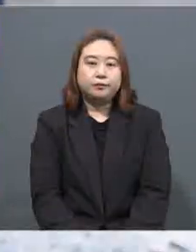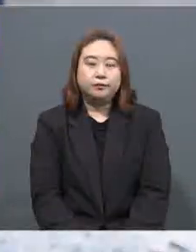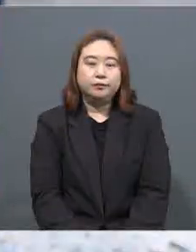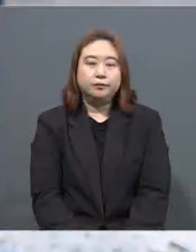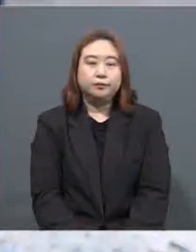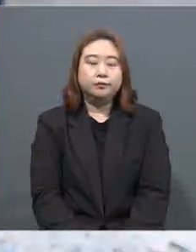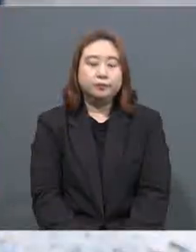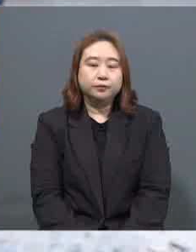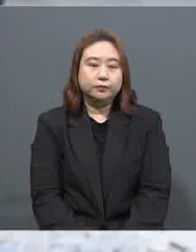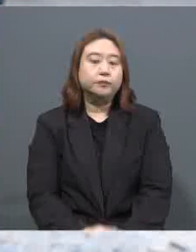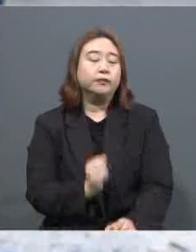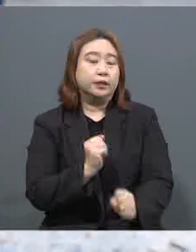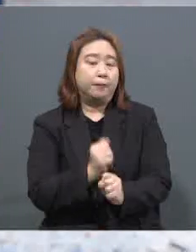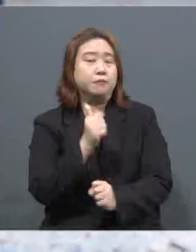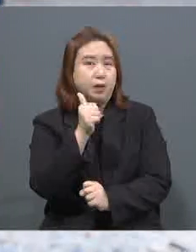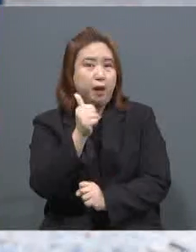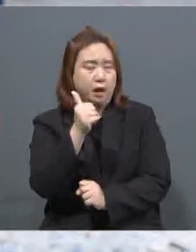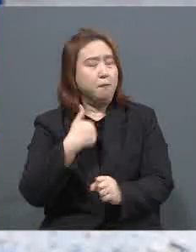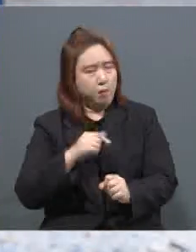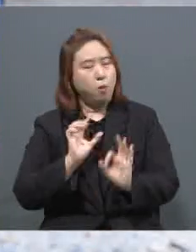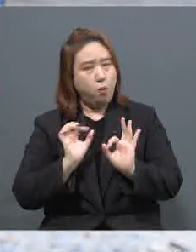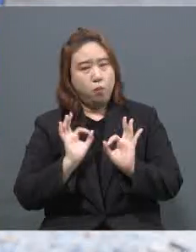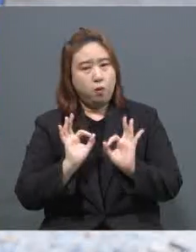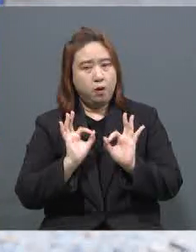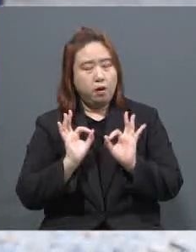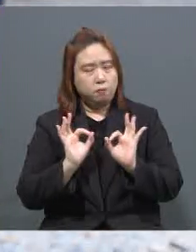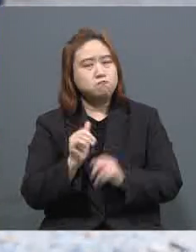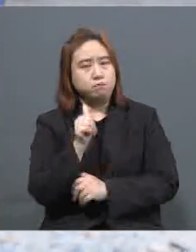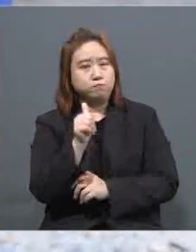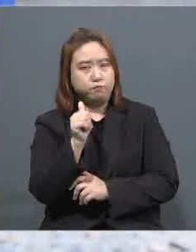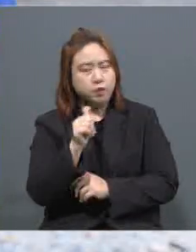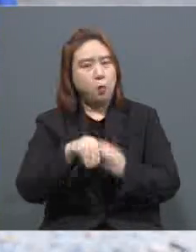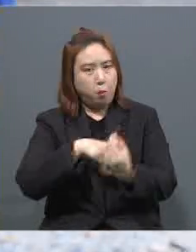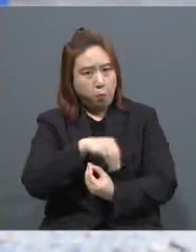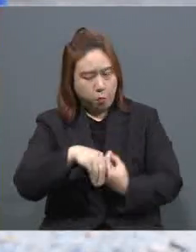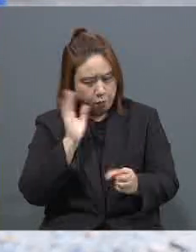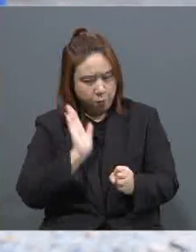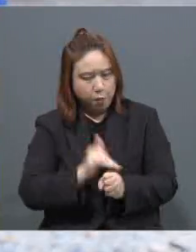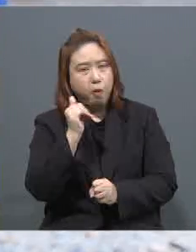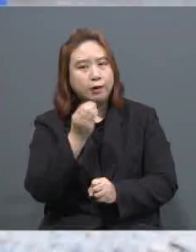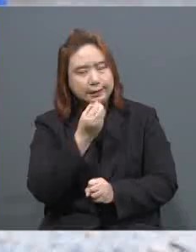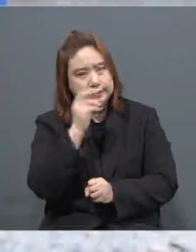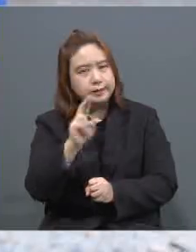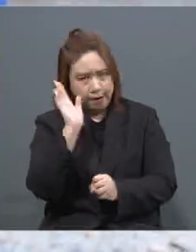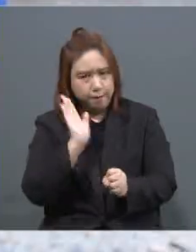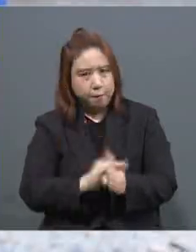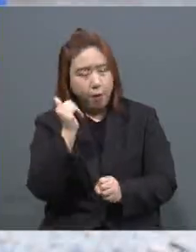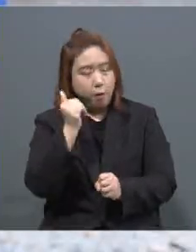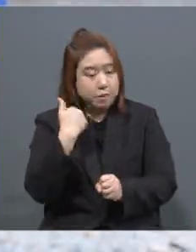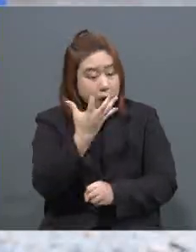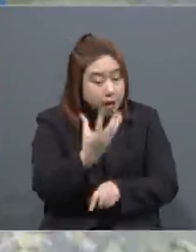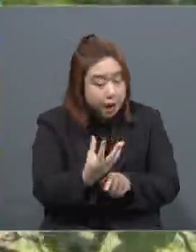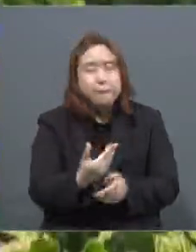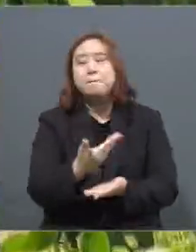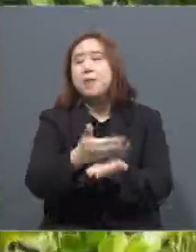ก็ได้ผลนะแม่พอใจในระดับหนึ่งเพราะว่าได้ผลดีอยู่พออยู่พอกินพอใช้เหลือแจกจ่าย